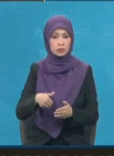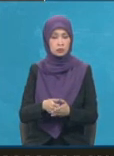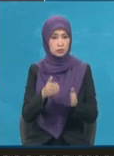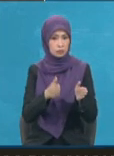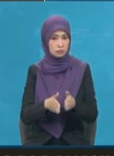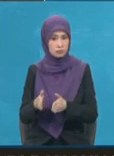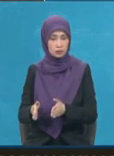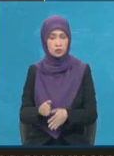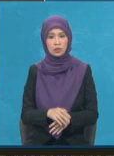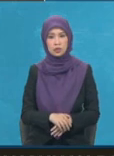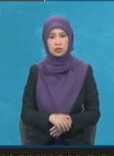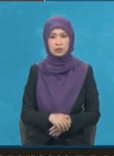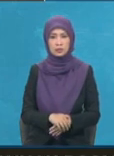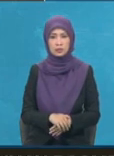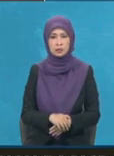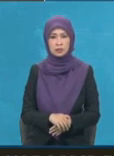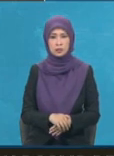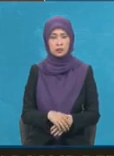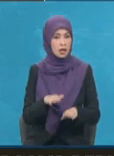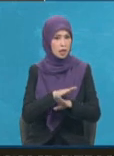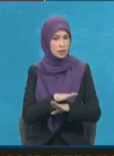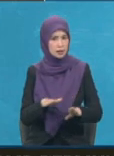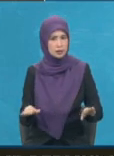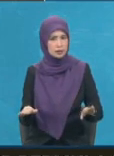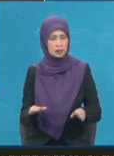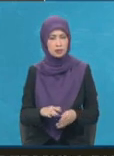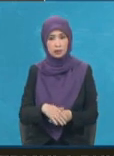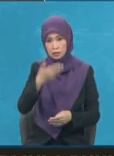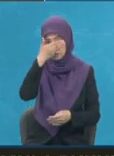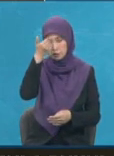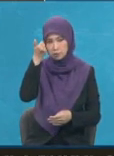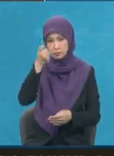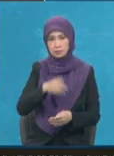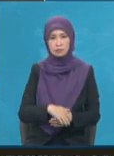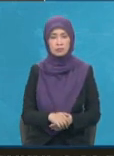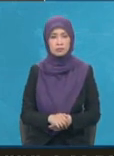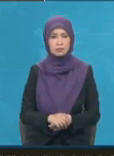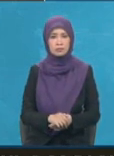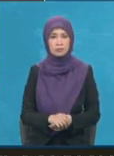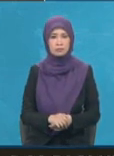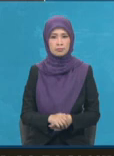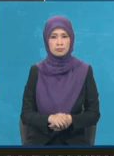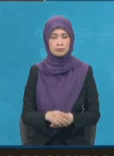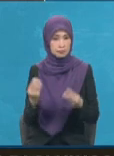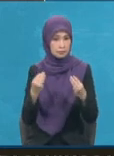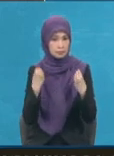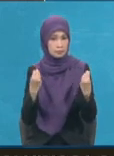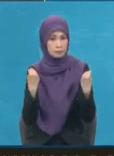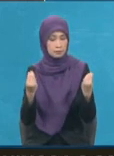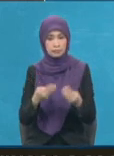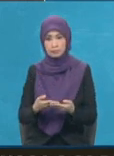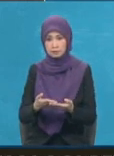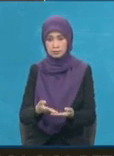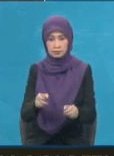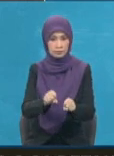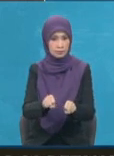golongan yang memerlukan juga tidak terkecuali dari meraih faedah teknologi acara di selajur kan dengan penyampaian